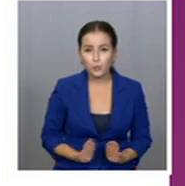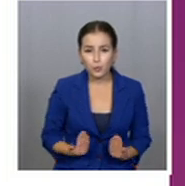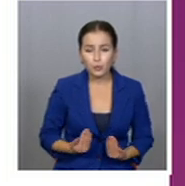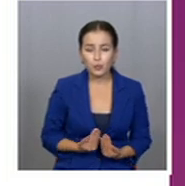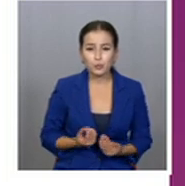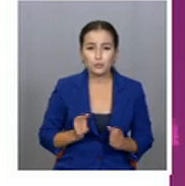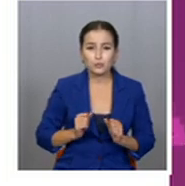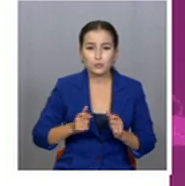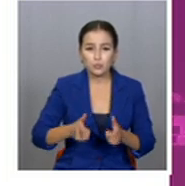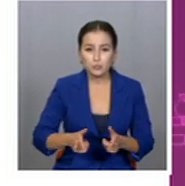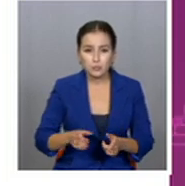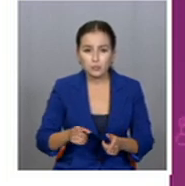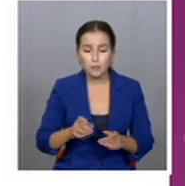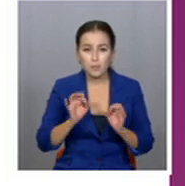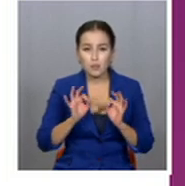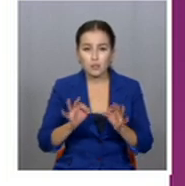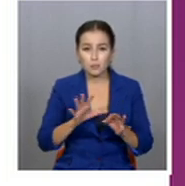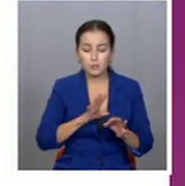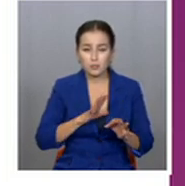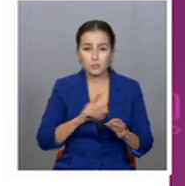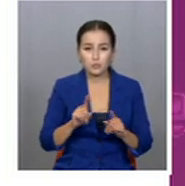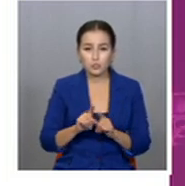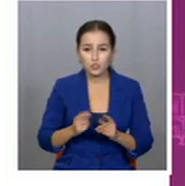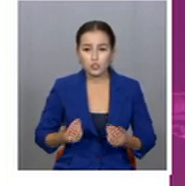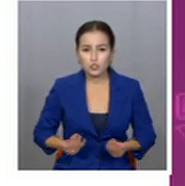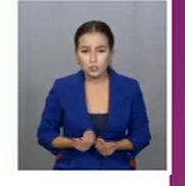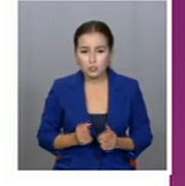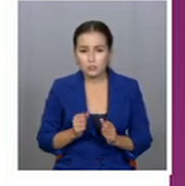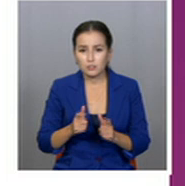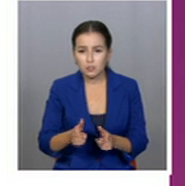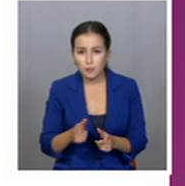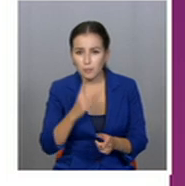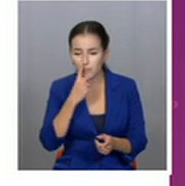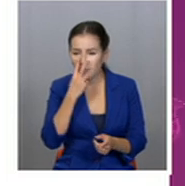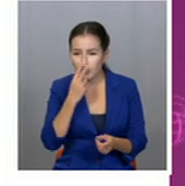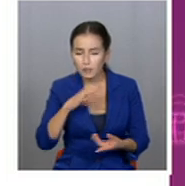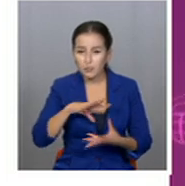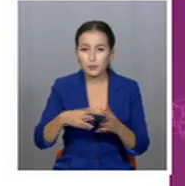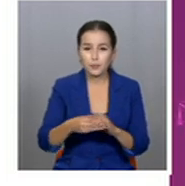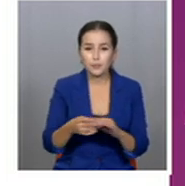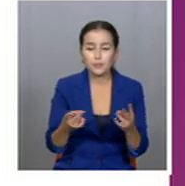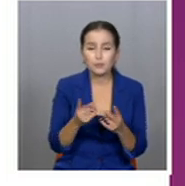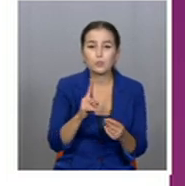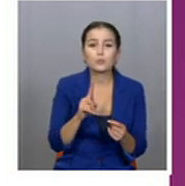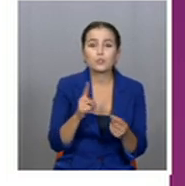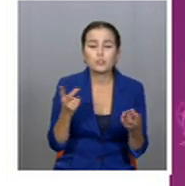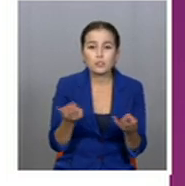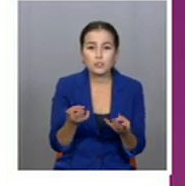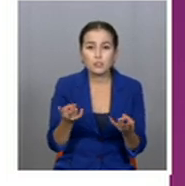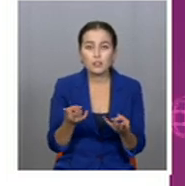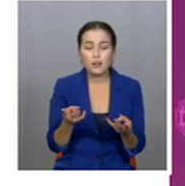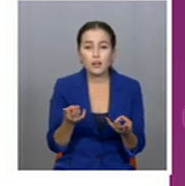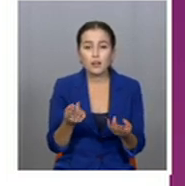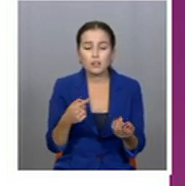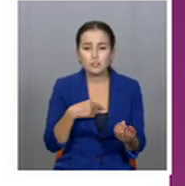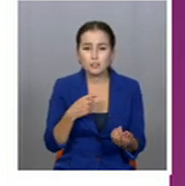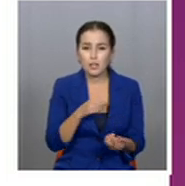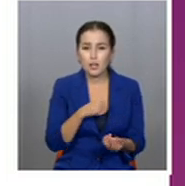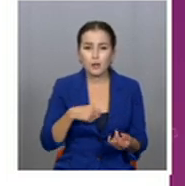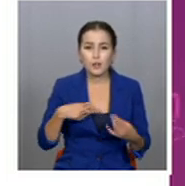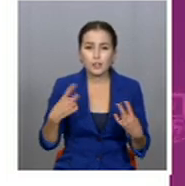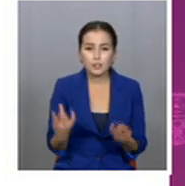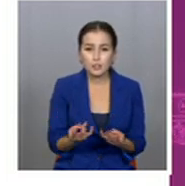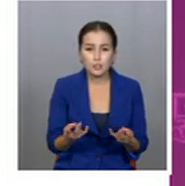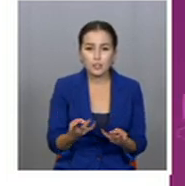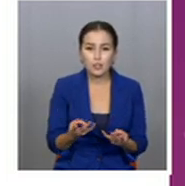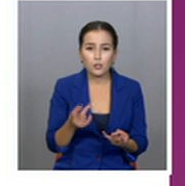тетігі. Яғни бейімделу. Бейімделу үшін бізге не қажет? Әрине, ең керекті